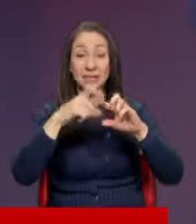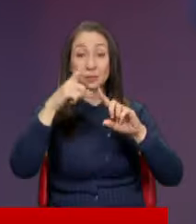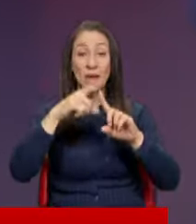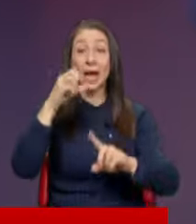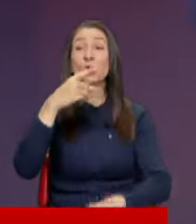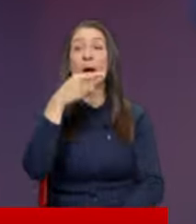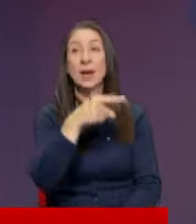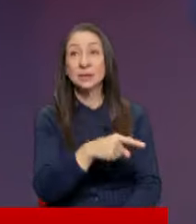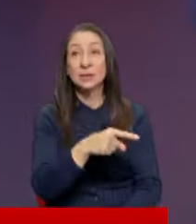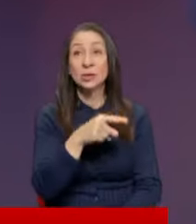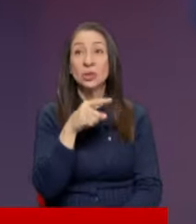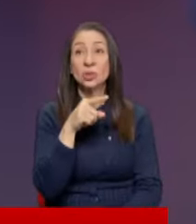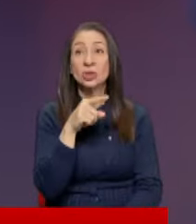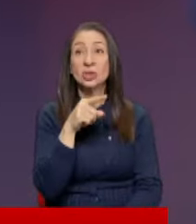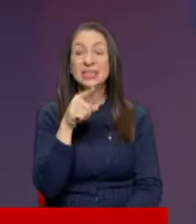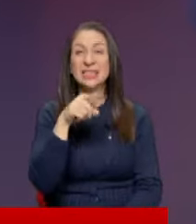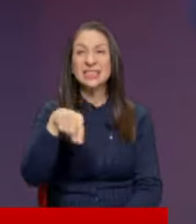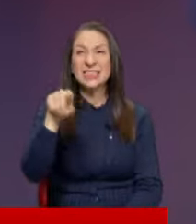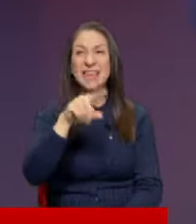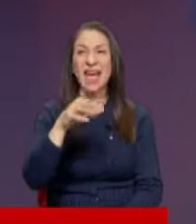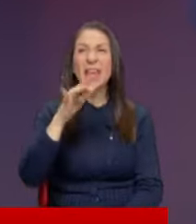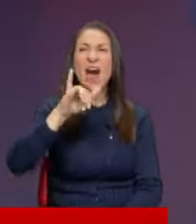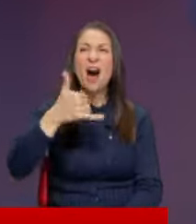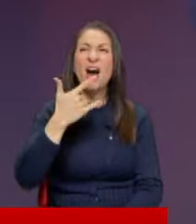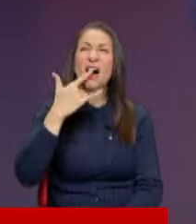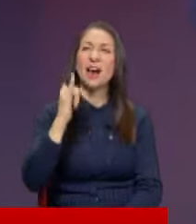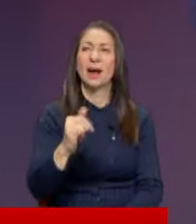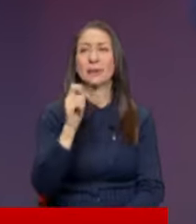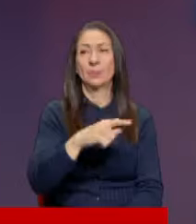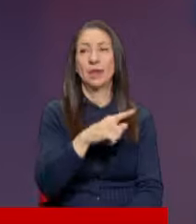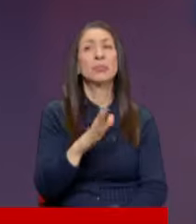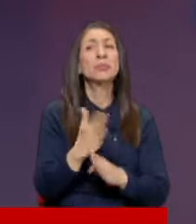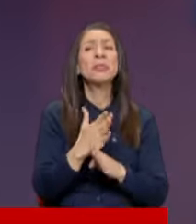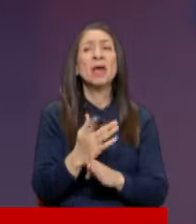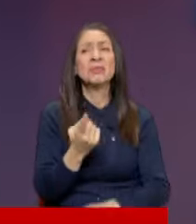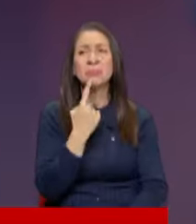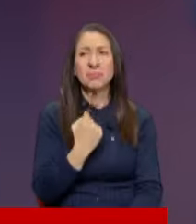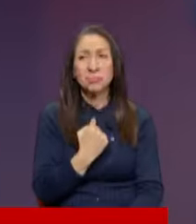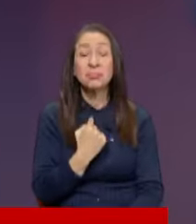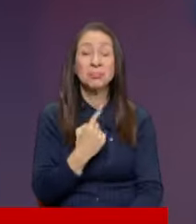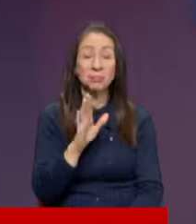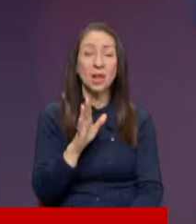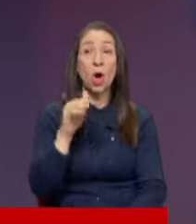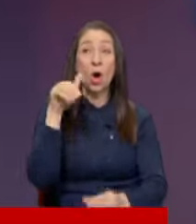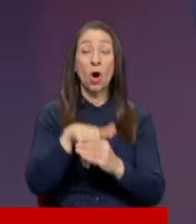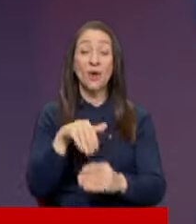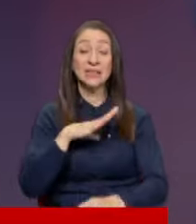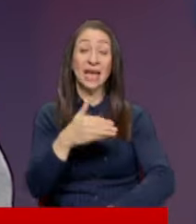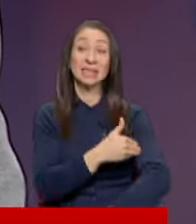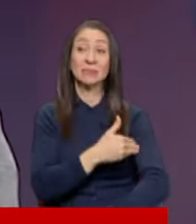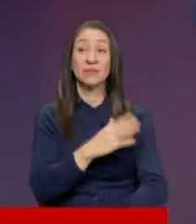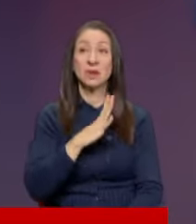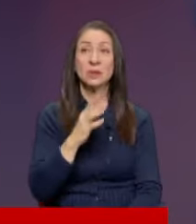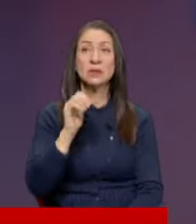Tayyip Erdoğan size en ağır hakareti yaptı niye diyeceksiniz oy varsa hizmet var